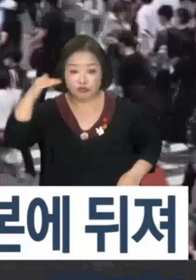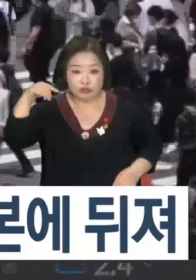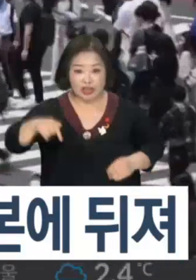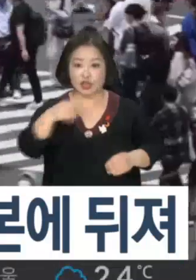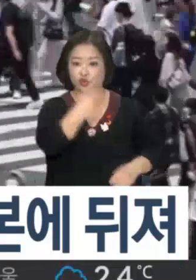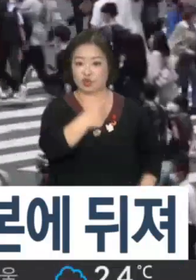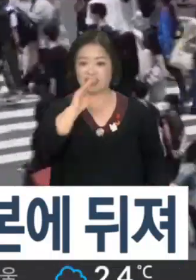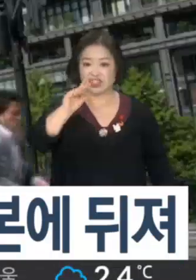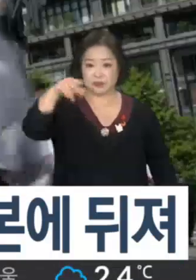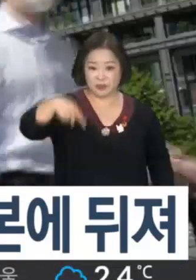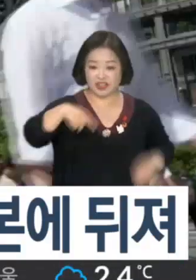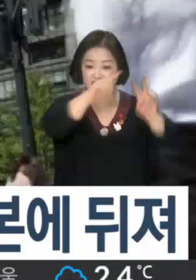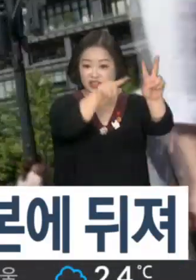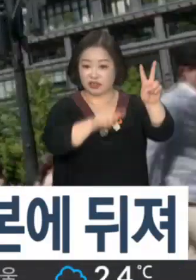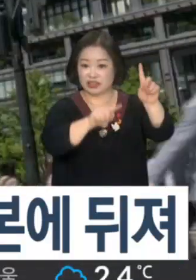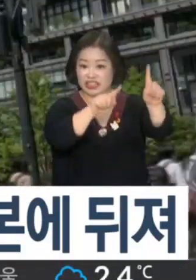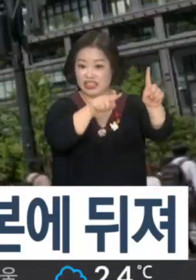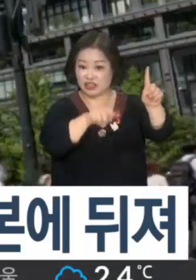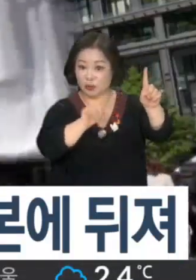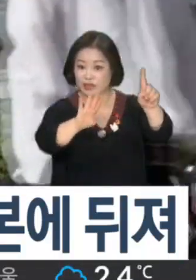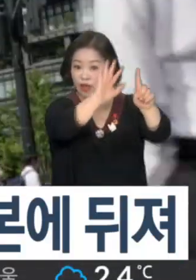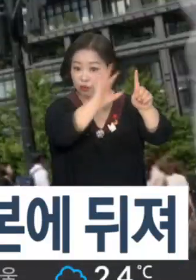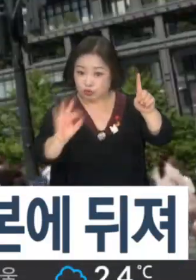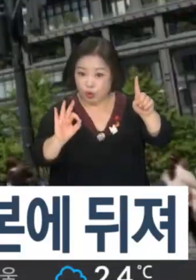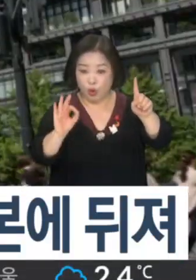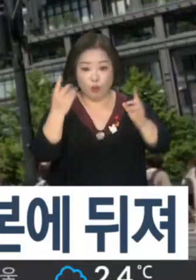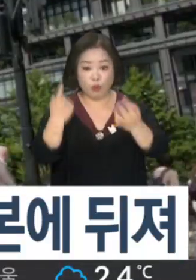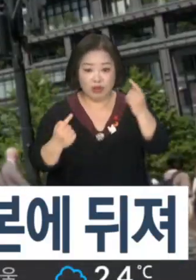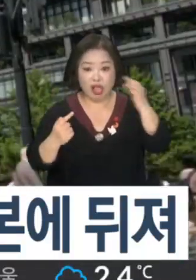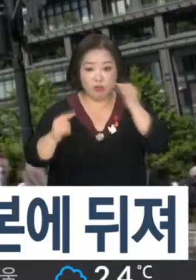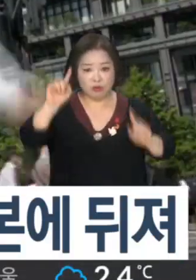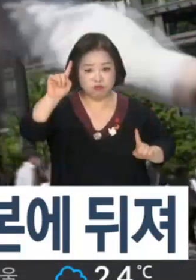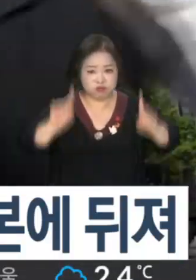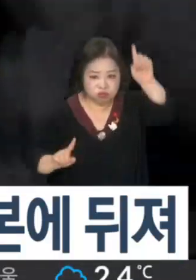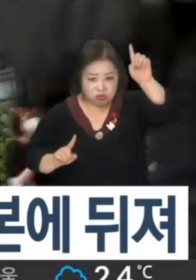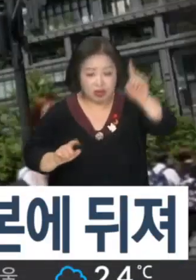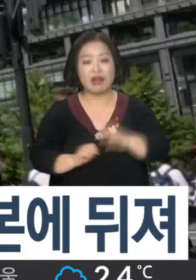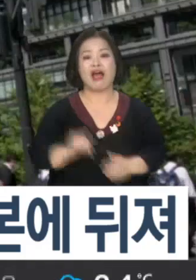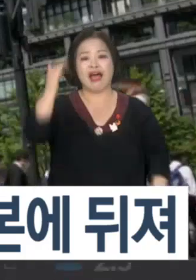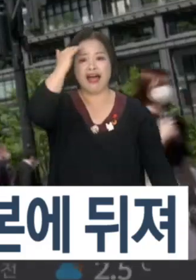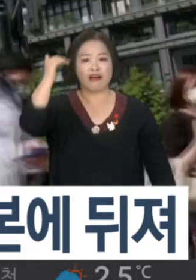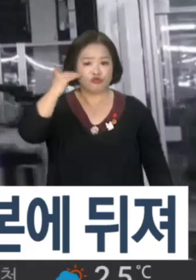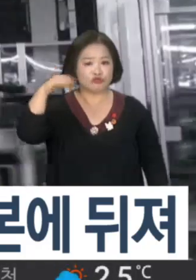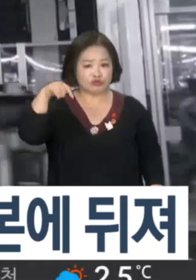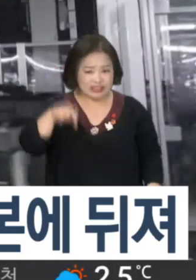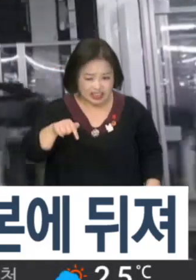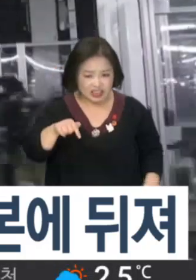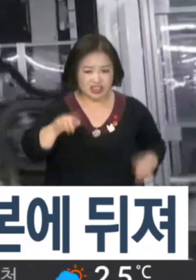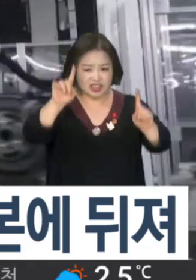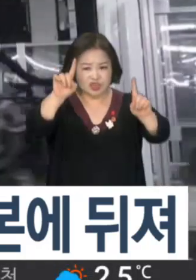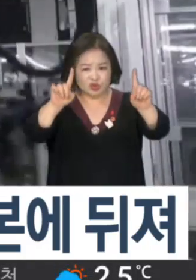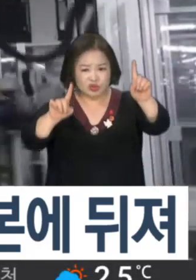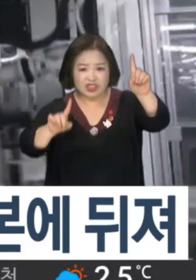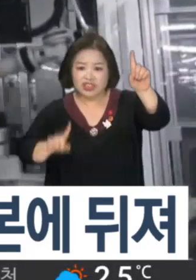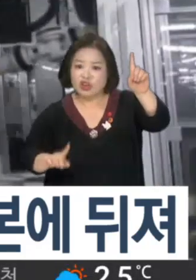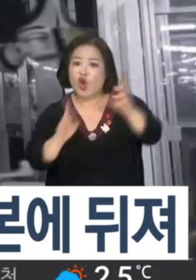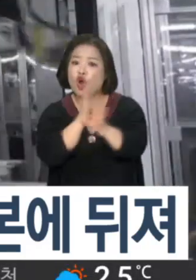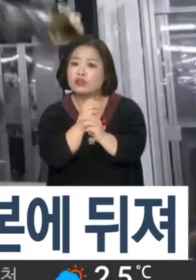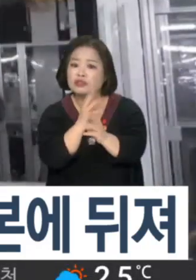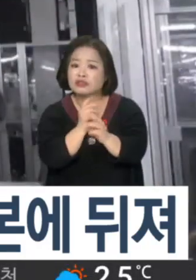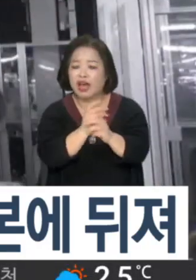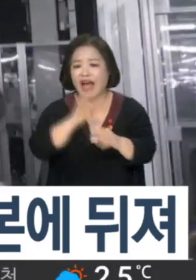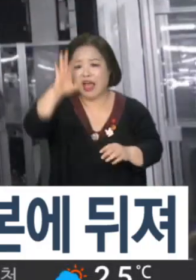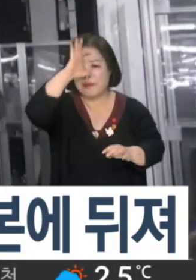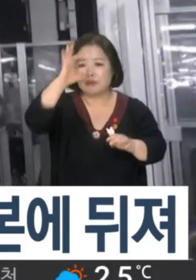GDP 성장률 1.4%보다 높은 것으로 한국이 일본의 경제 성장률에서 뒤진 것은 외환